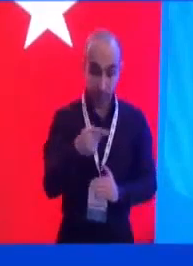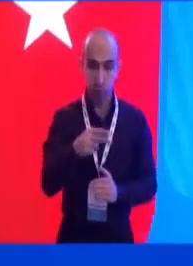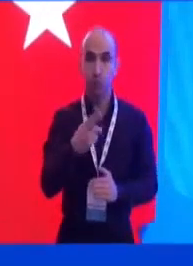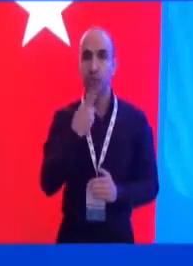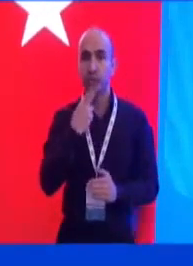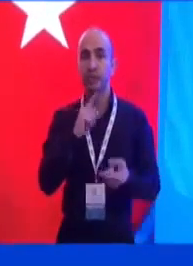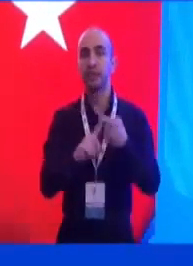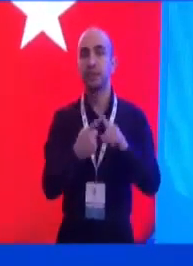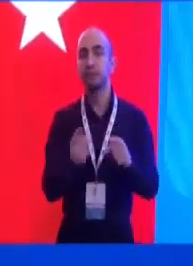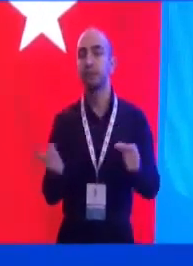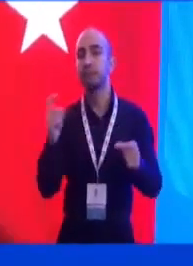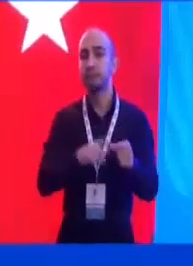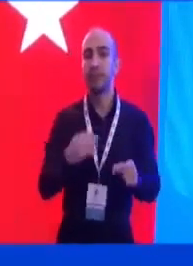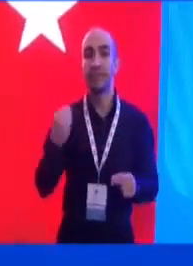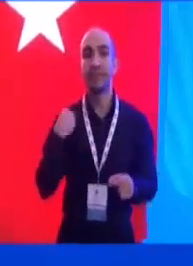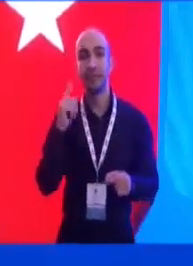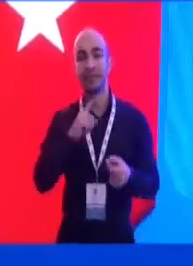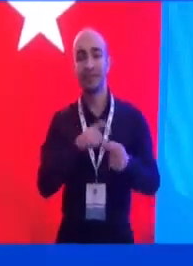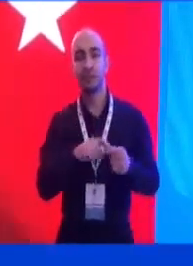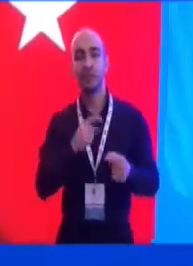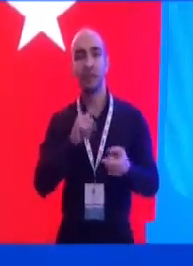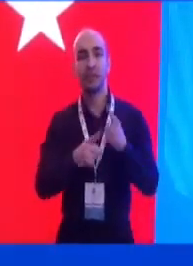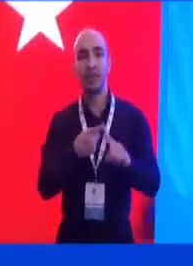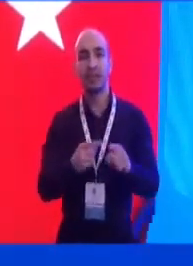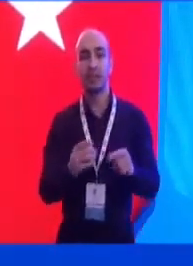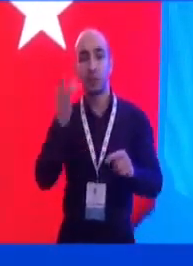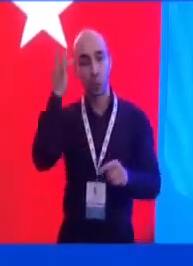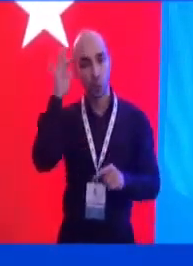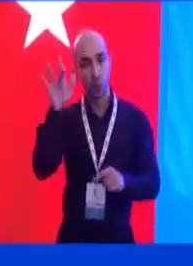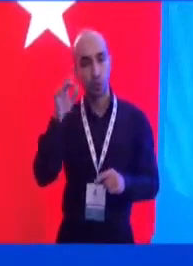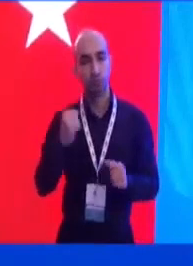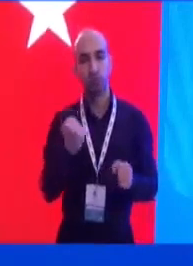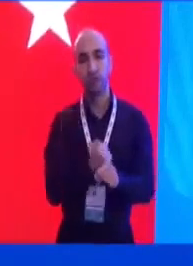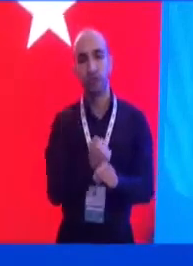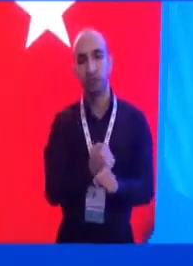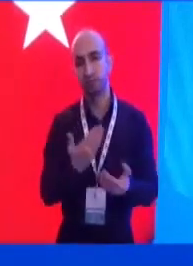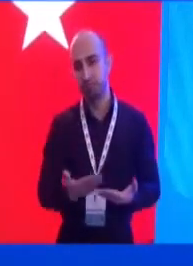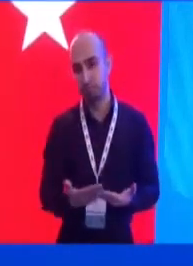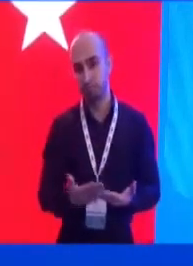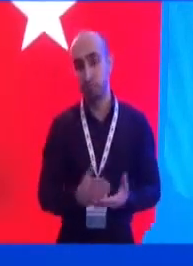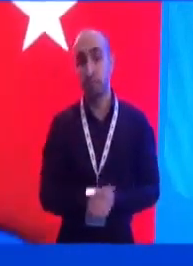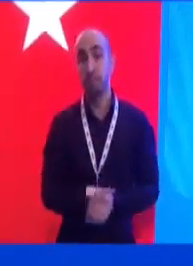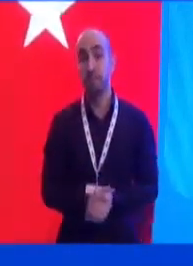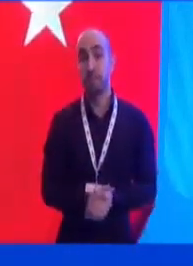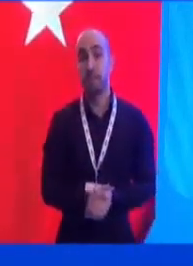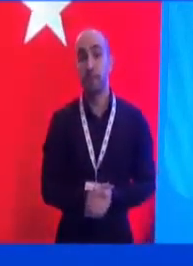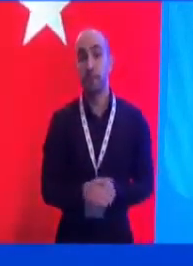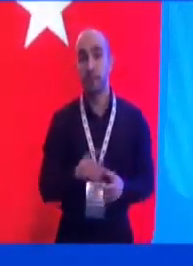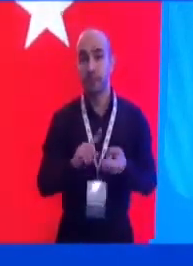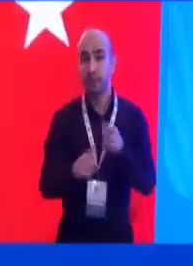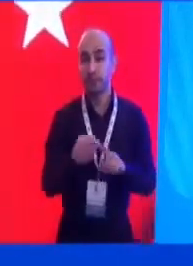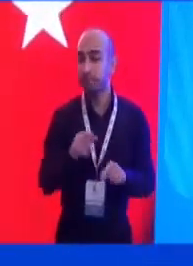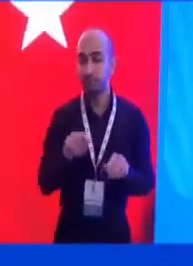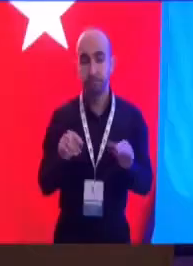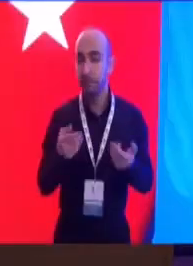katkısı yeni bir siyasi kültürün mihenk taşıdır. Siyasetin neye ihtiyacı var biliyor musunuz değerli